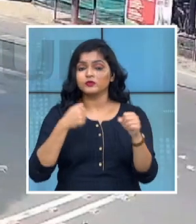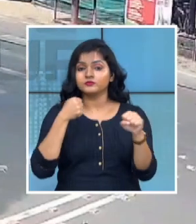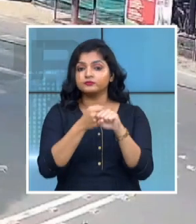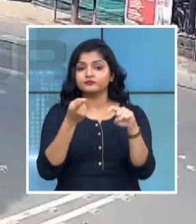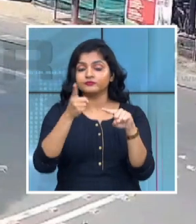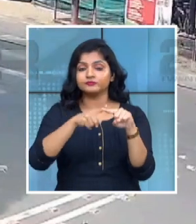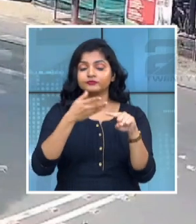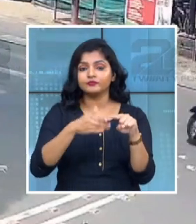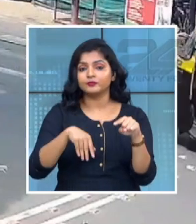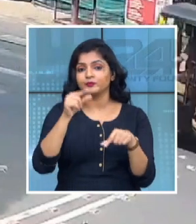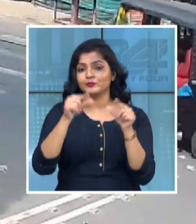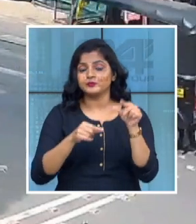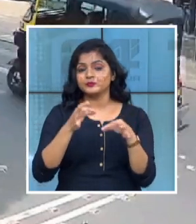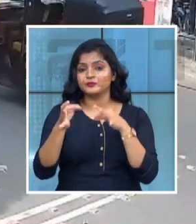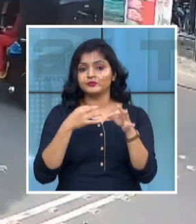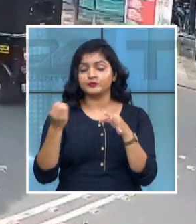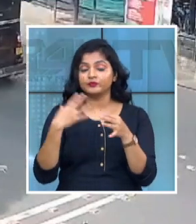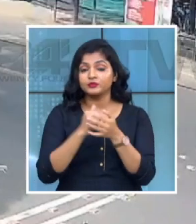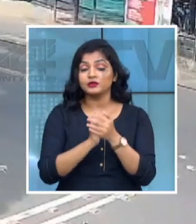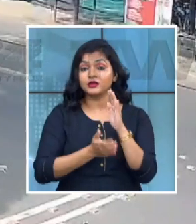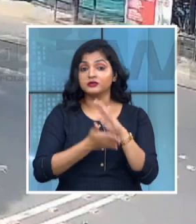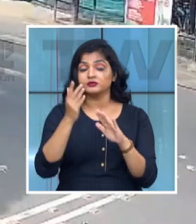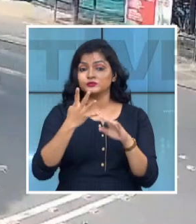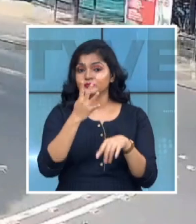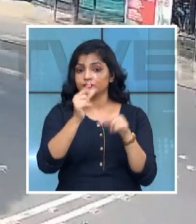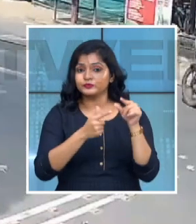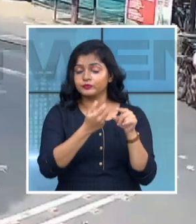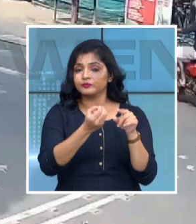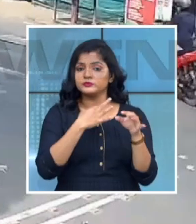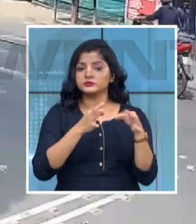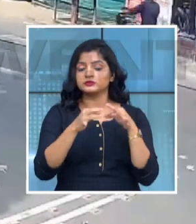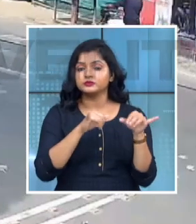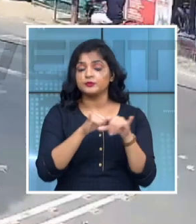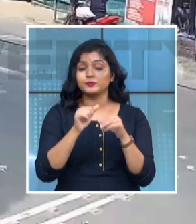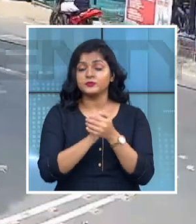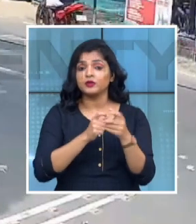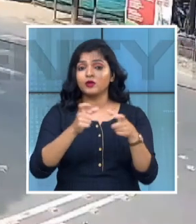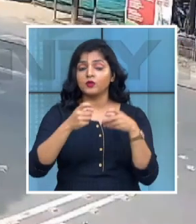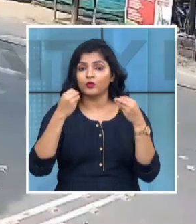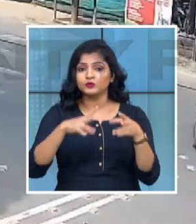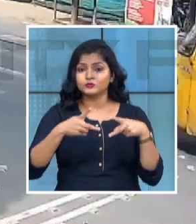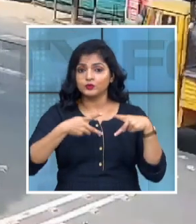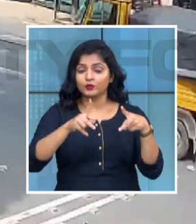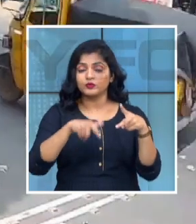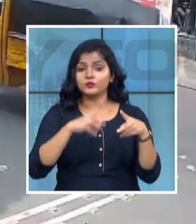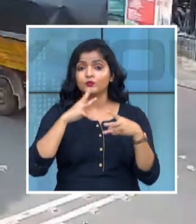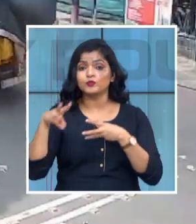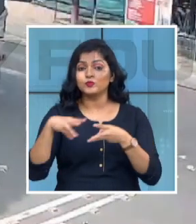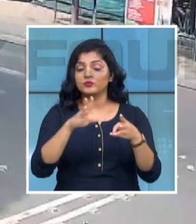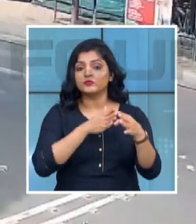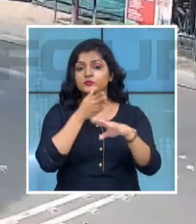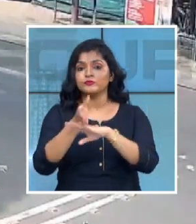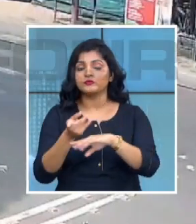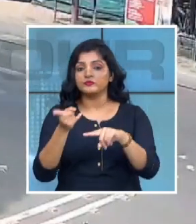ഉണ്ടാകുന്നത് എന്നതാണ് ഈ നാട്ടുകാർ വ്യക്തമാക്കുന്നത്. രക്ഷപ്പെട്ട യുവാക്കൾ ഇത് തന്നെയാണ് പറയുന്നത്. ഈ കർമ്മ റോഡിൽ നിയന്ത്രണം വിട്ട കാറാണ് ഇത്തരത്തിൽ പുഴയിലേക്ക് മറിഞ്ഞത്